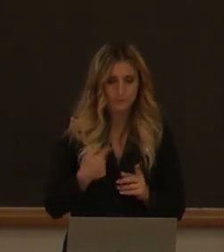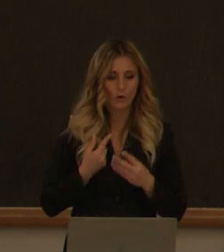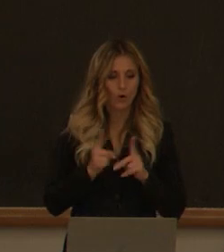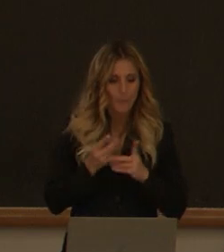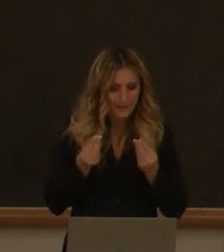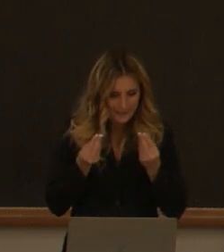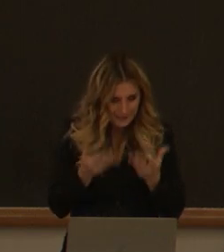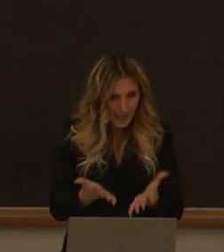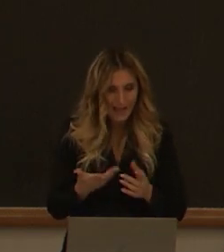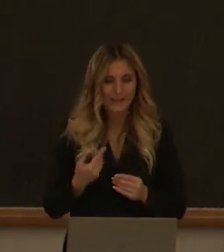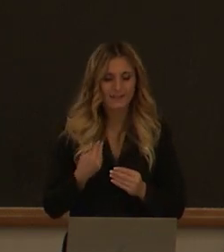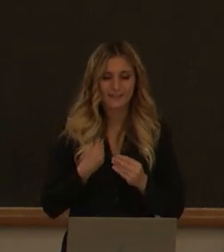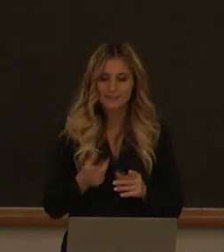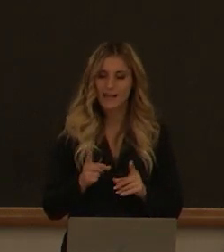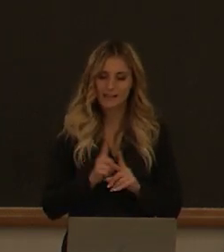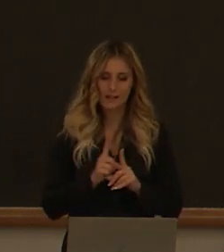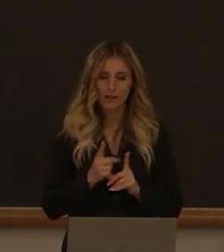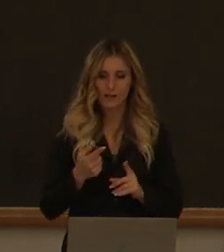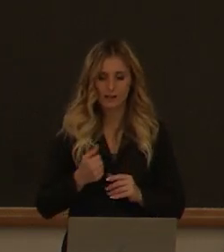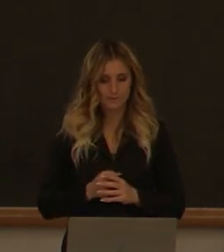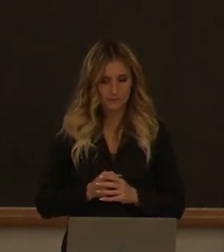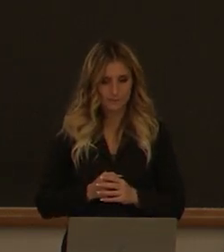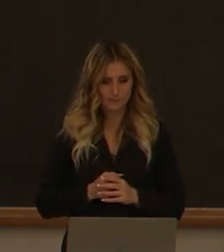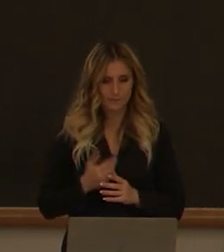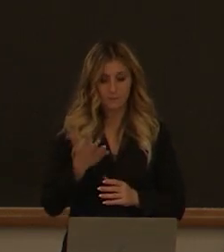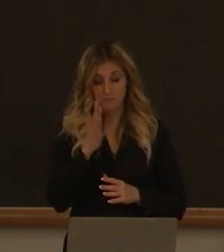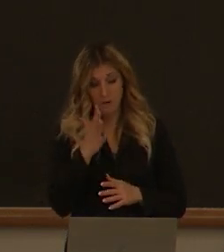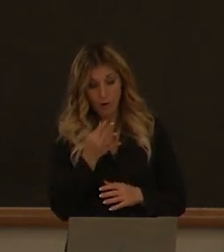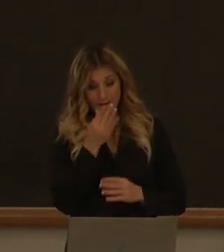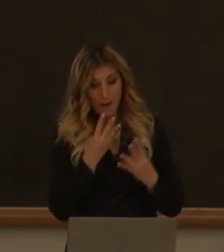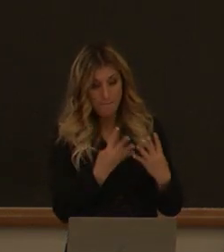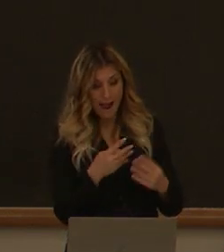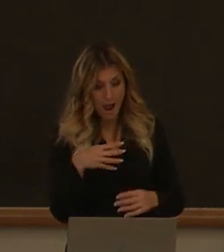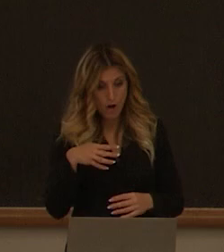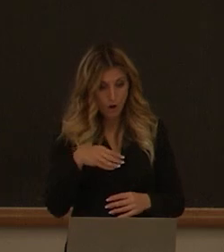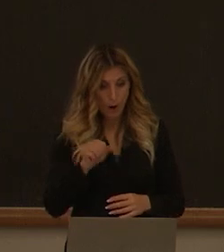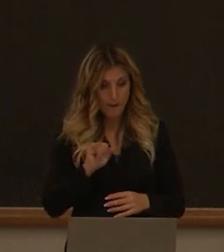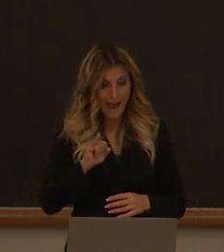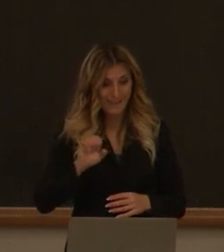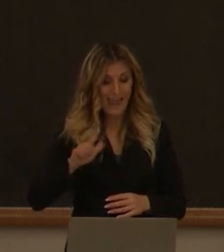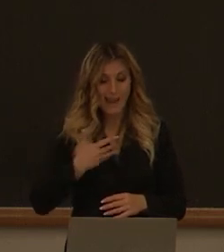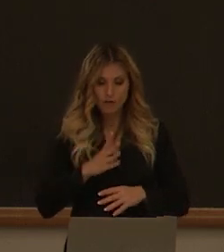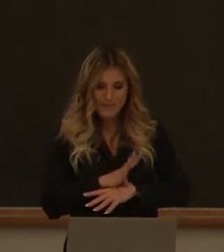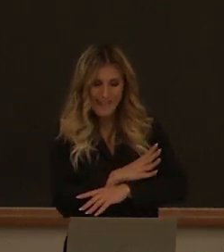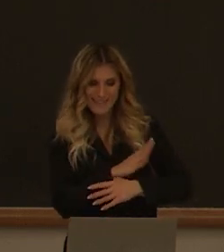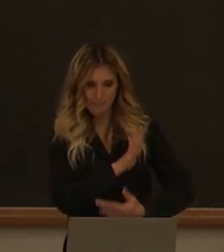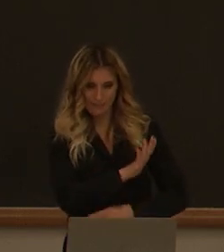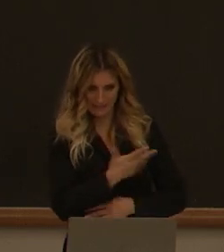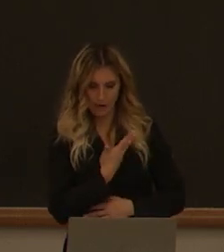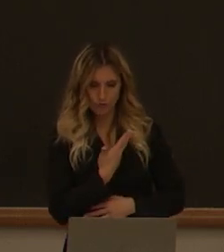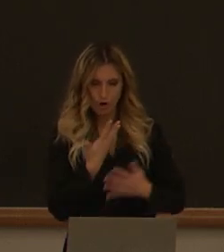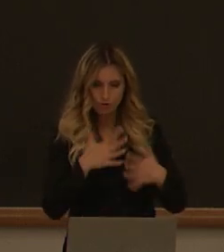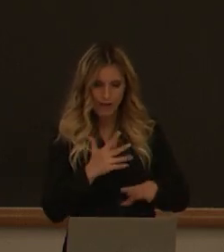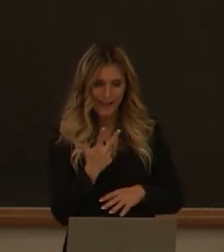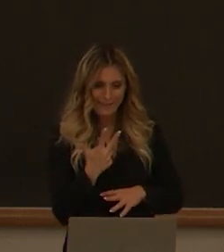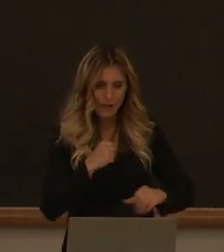dare praticamente quelle che sono delle posizioni, a parte forse il parco della Maiella che ha avuto una sensibilità particolare perché ben tre